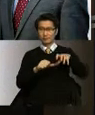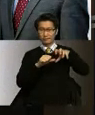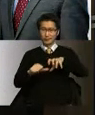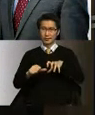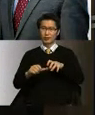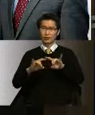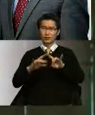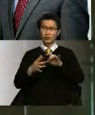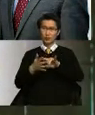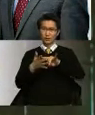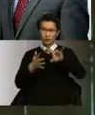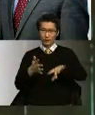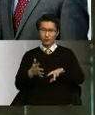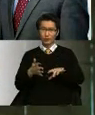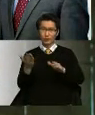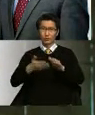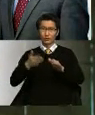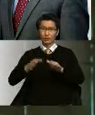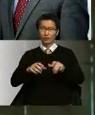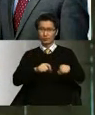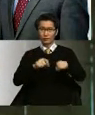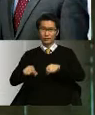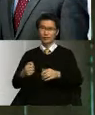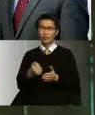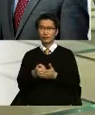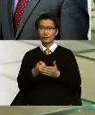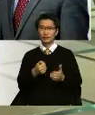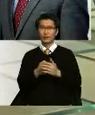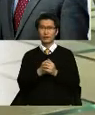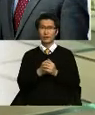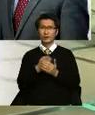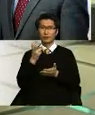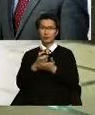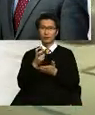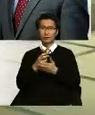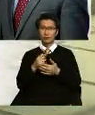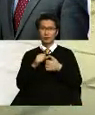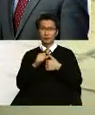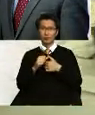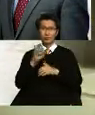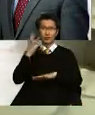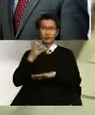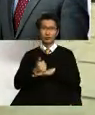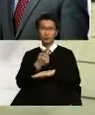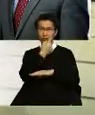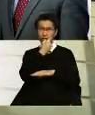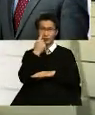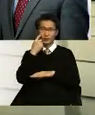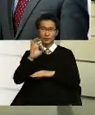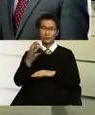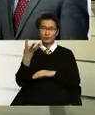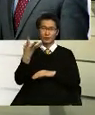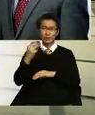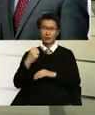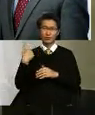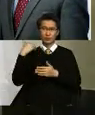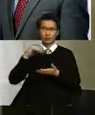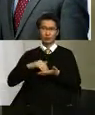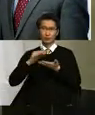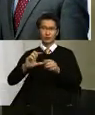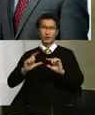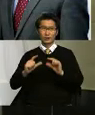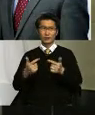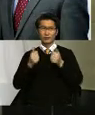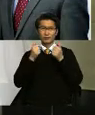악화로 전기요금 등 공과금을 연체했기 때문인데요. 법적 다툼 끝에 보증금 4억 원을 돌려주지 않아도